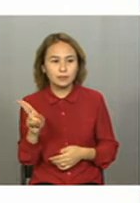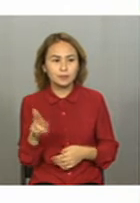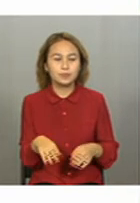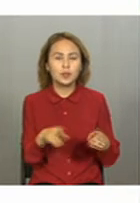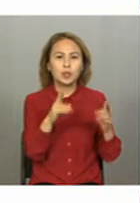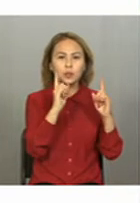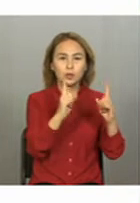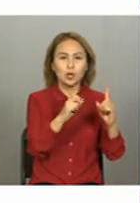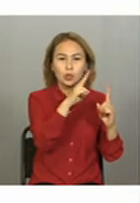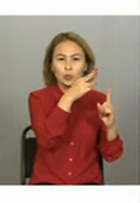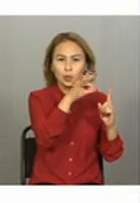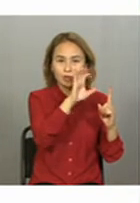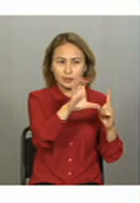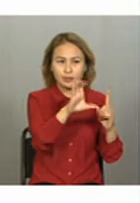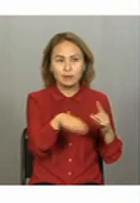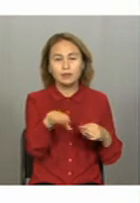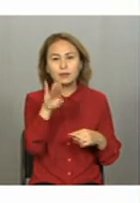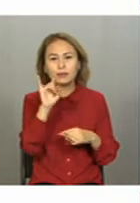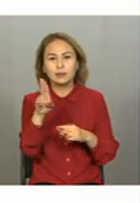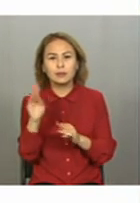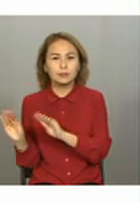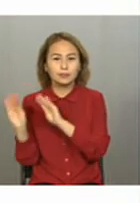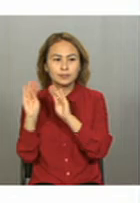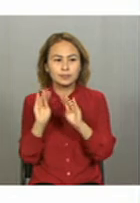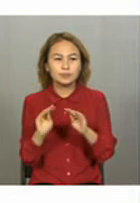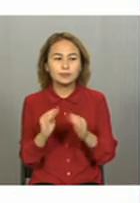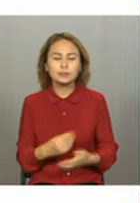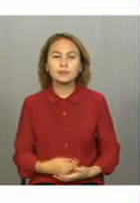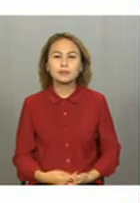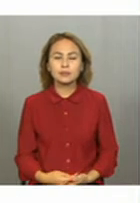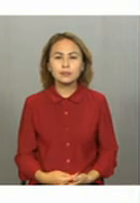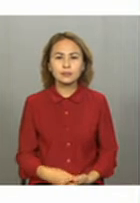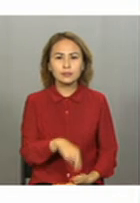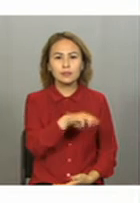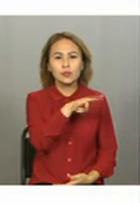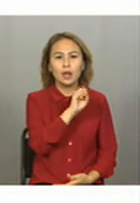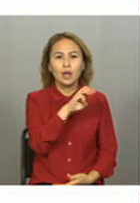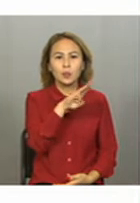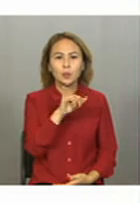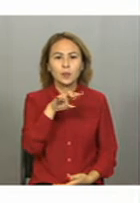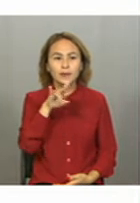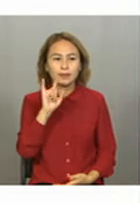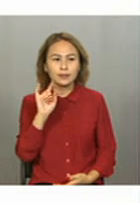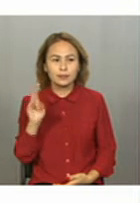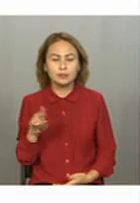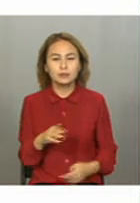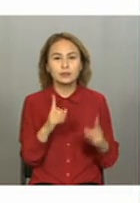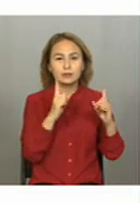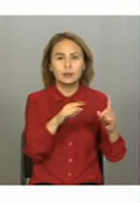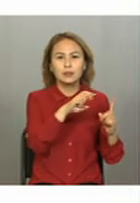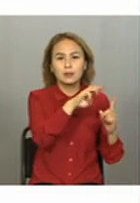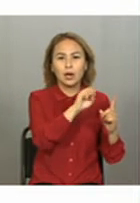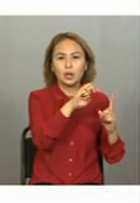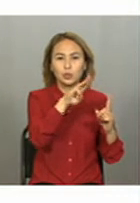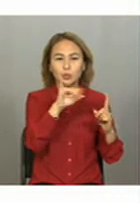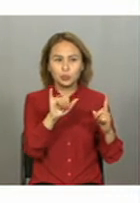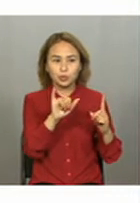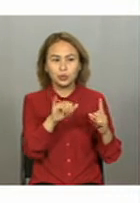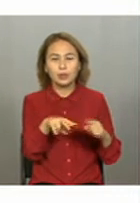түбірі – дос, тық, жұрнақ. Татулық түбірі –